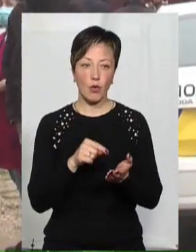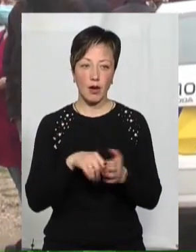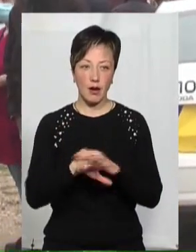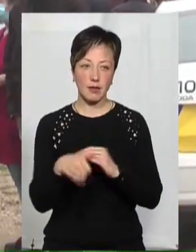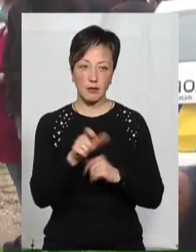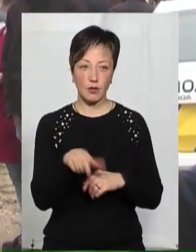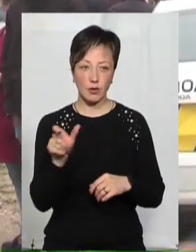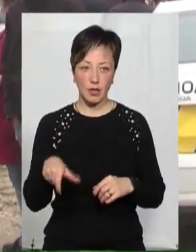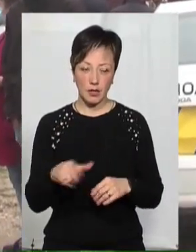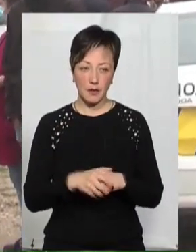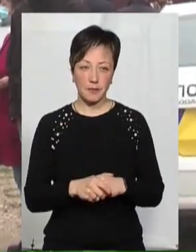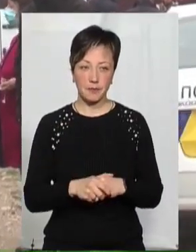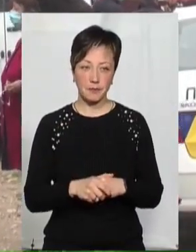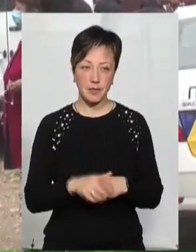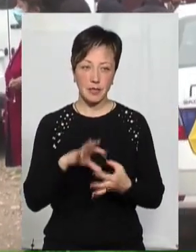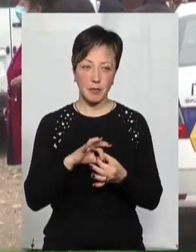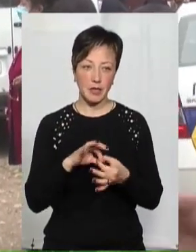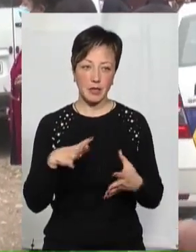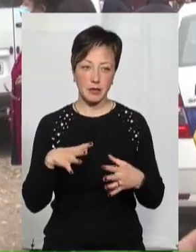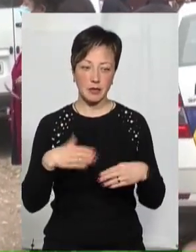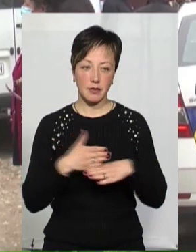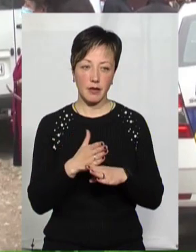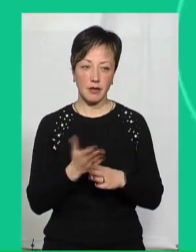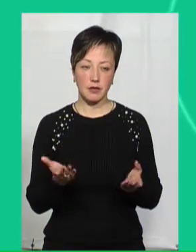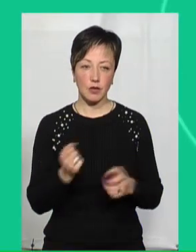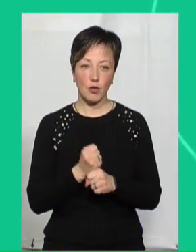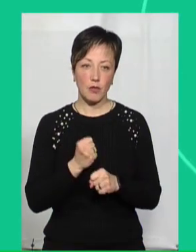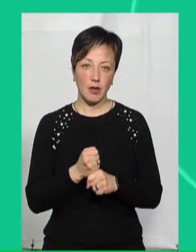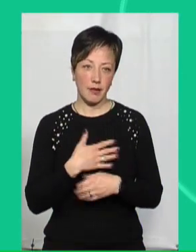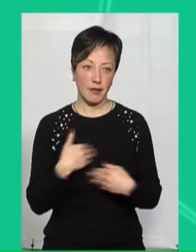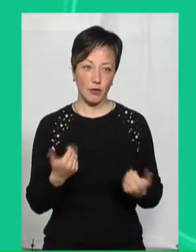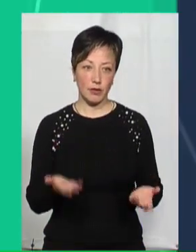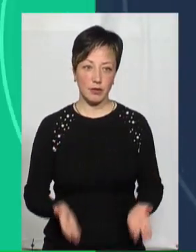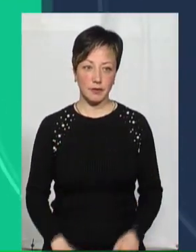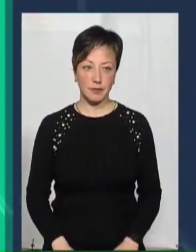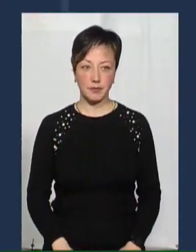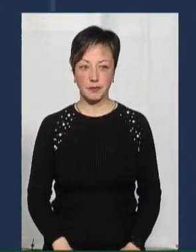людей, замки зривати. Вони ж робити не хочуть.